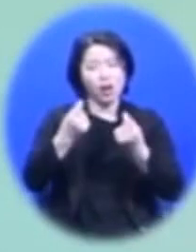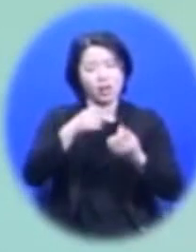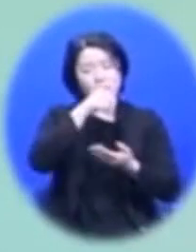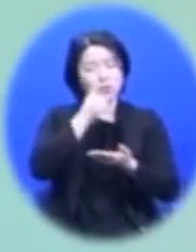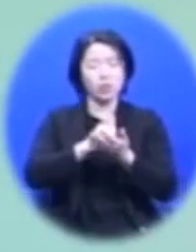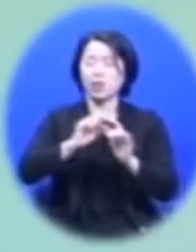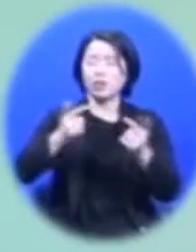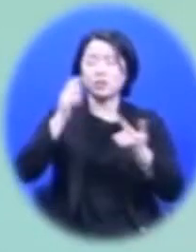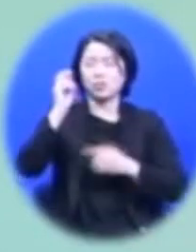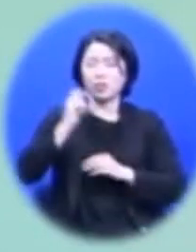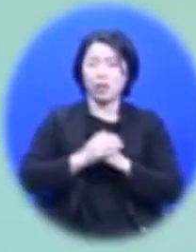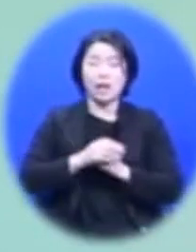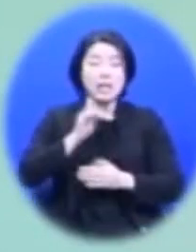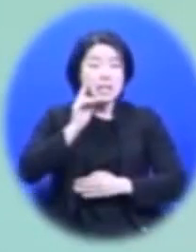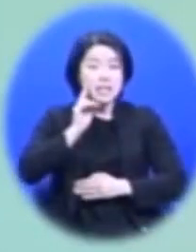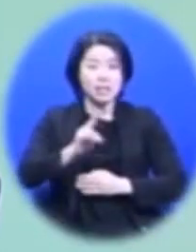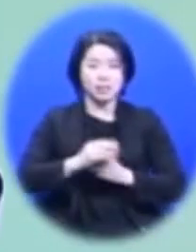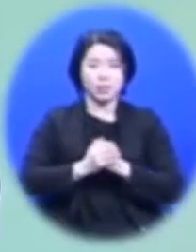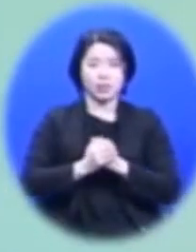거야. 심지어